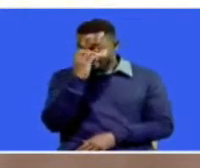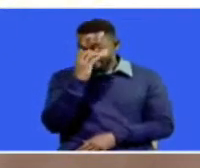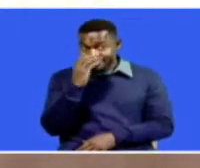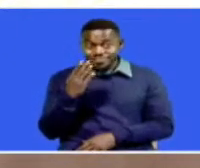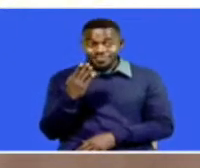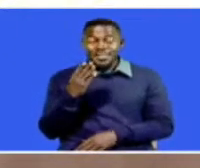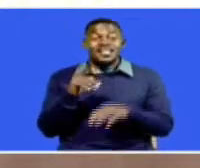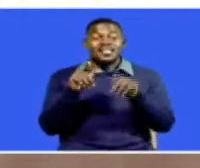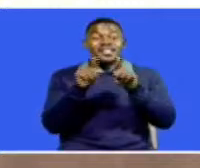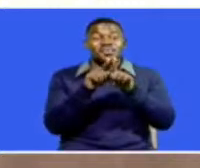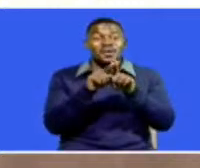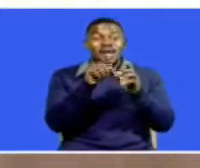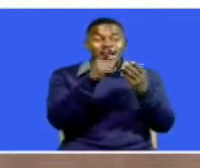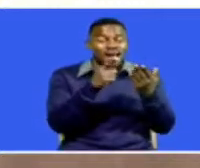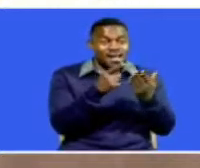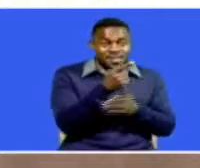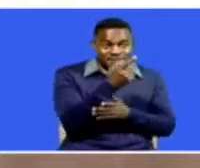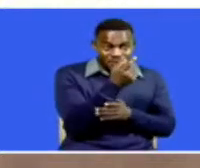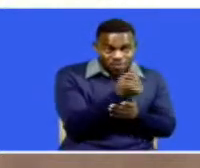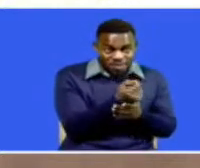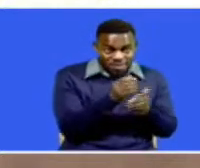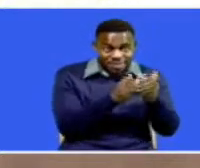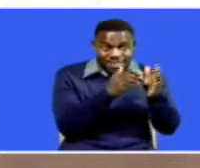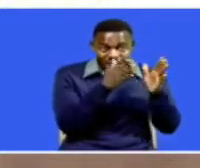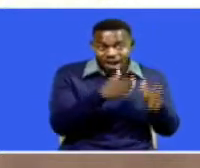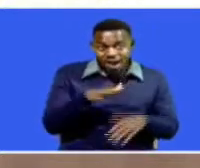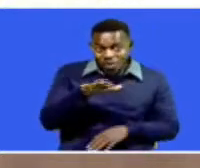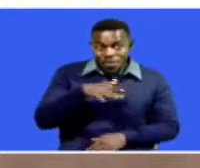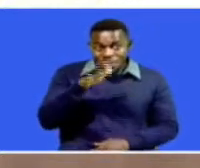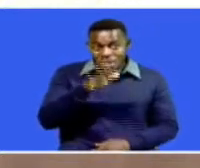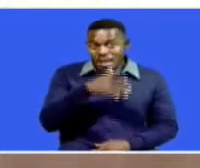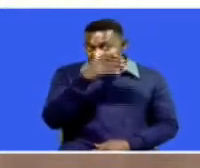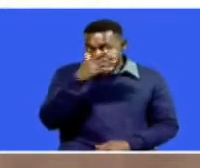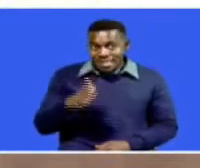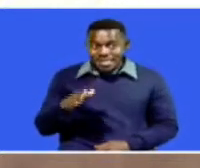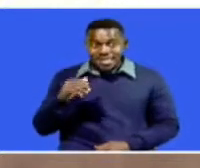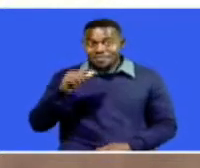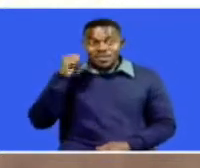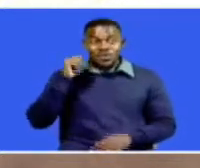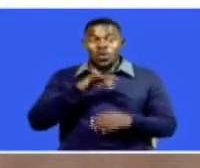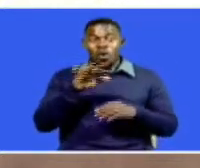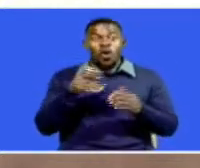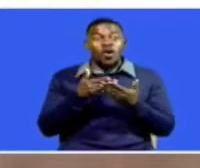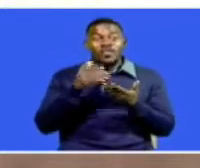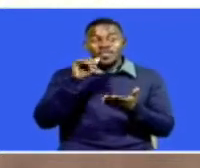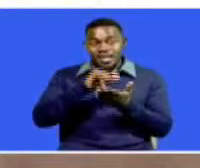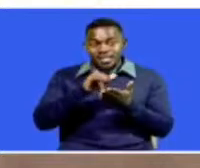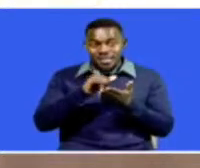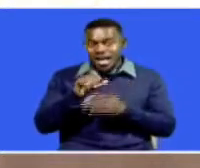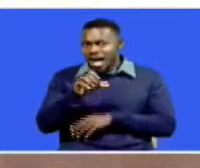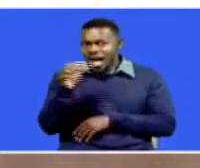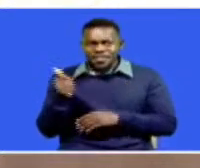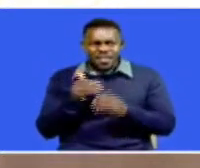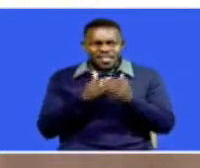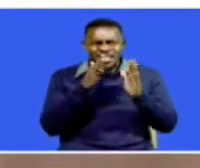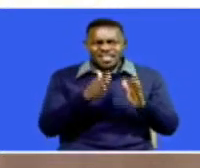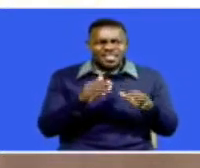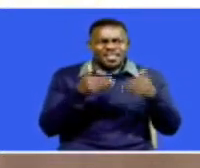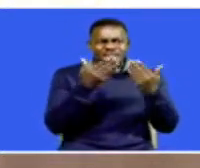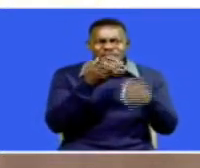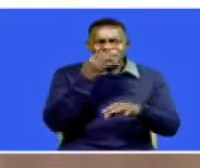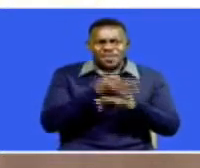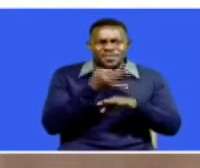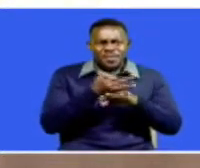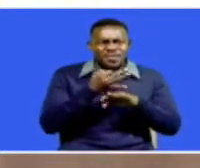walio wachache kwenye bunge la taifa Opio Ndai ametupilia mbali hayo, akisema kuwa viongozi wengi wanatoa kauli zao